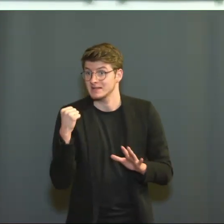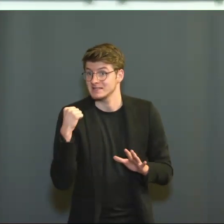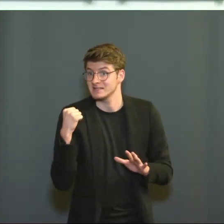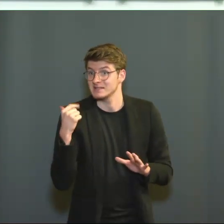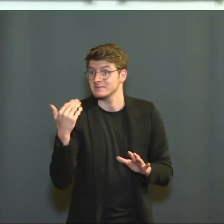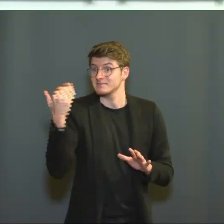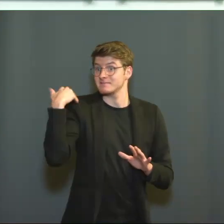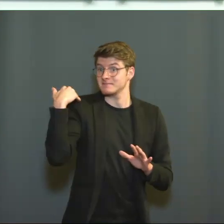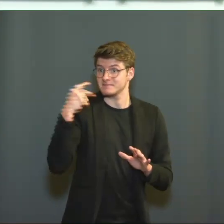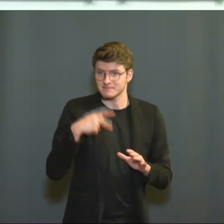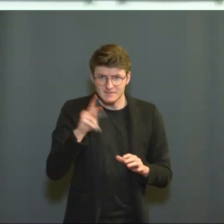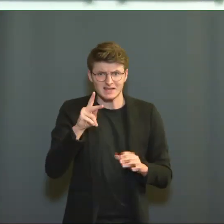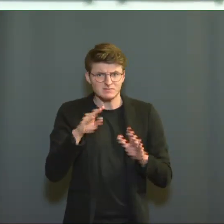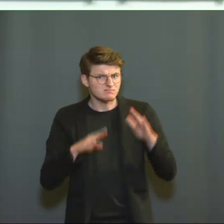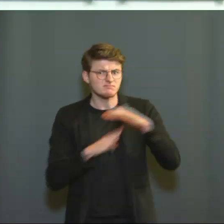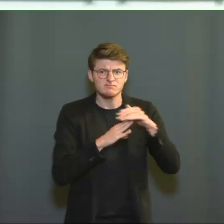donderdag.